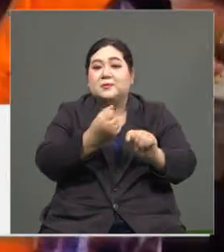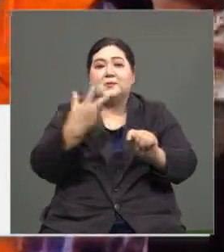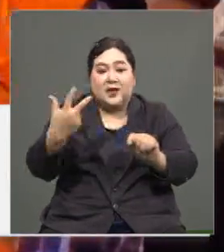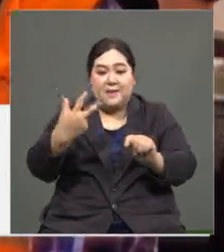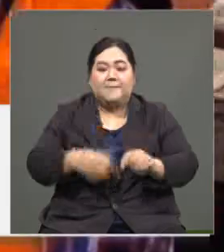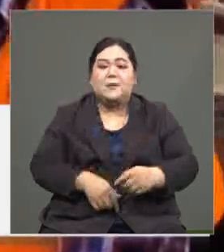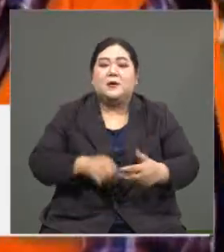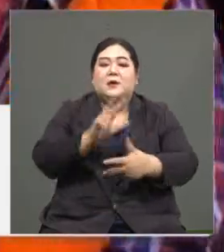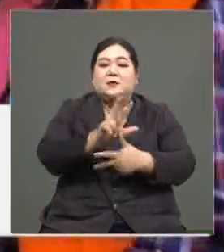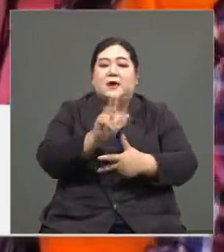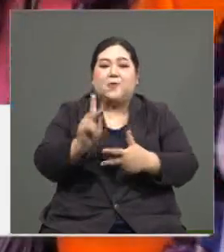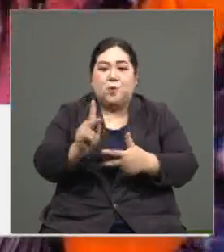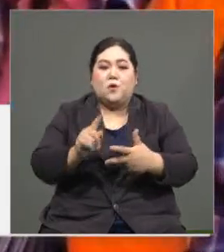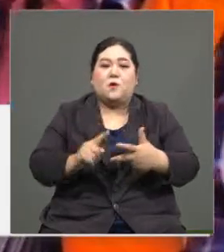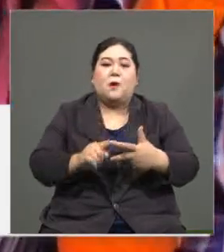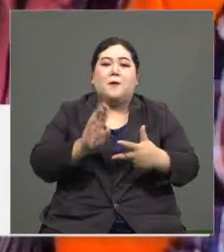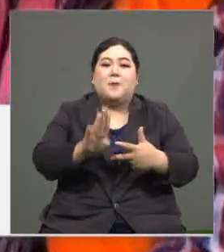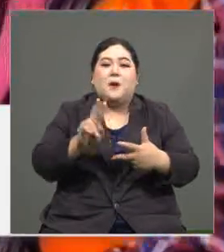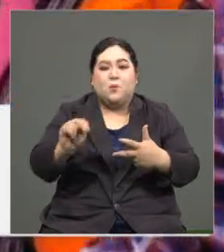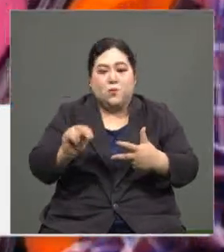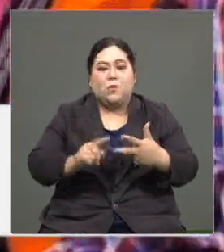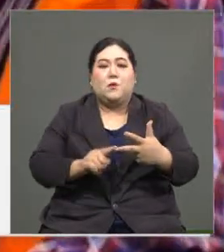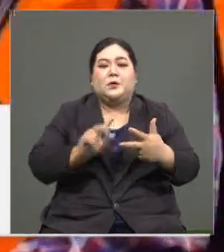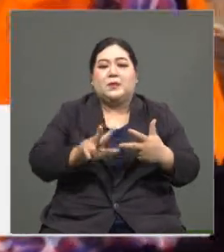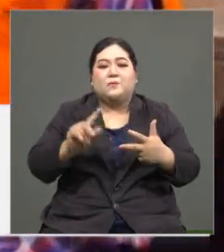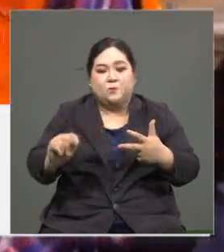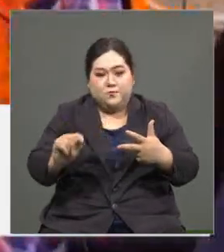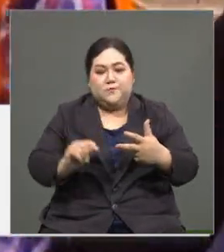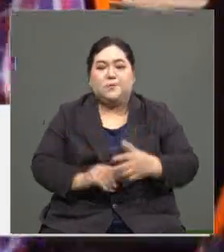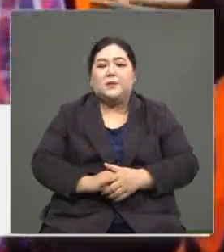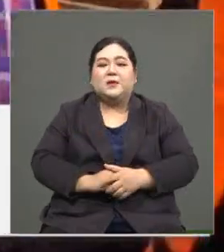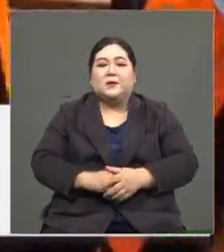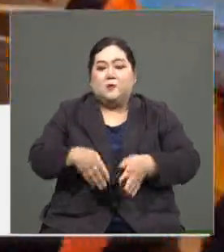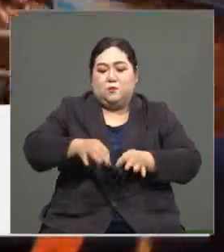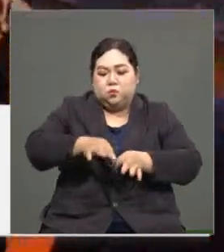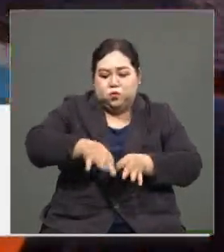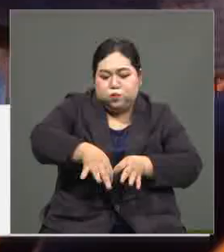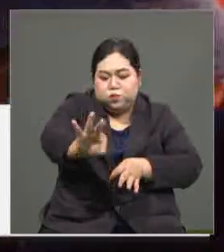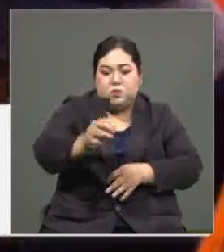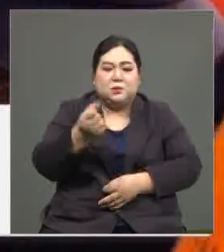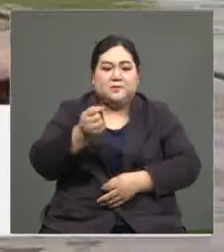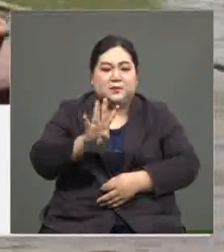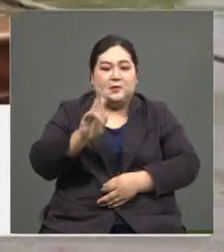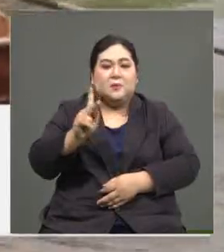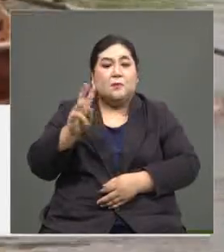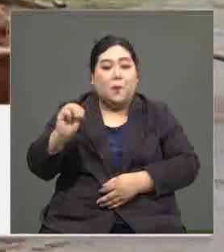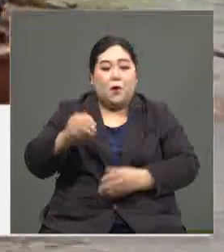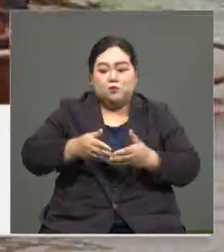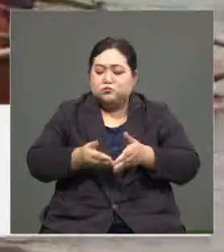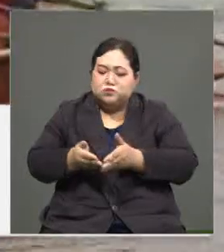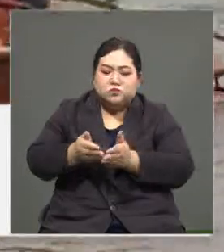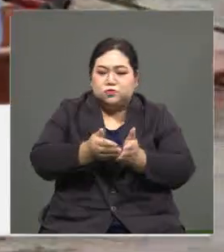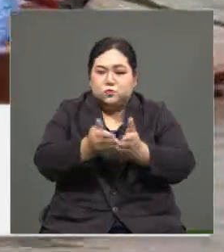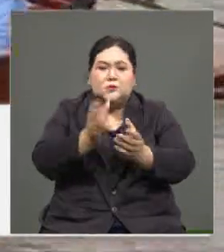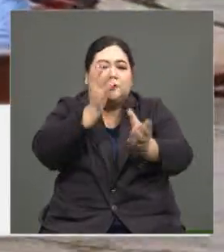ตำบลบางนมโคและตำบล3ตุ่มอำเภอเสนาค่ะระยะทางประมาณ14กิโลเมตรมีวัตถุประสงค์ก็เพื่อร่วมศึกษาเรียน